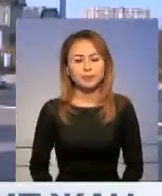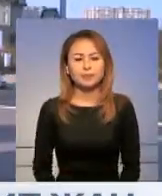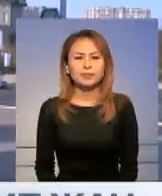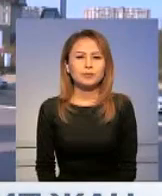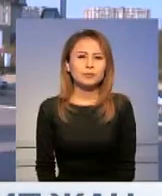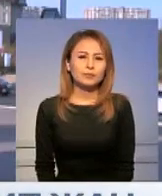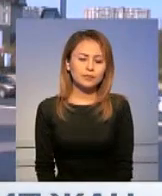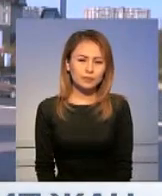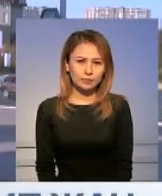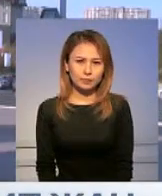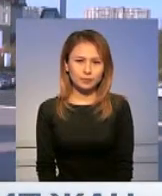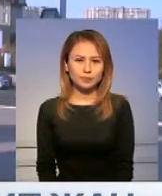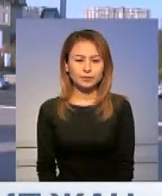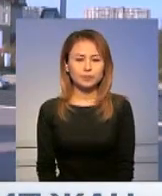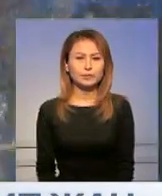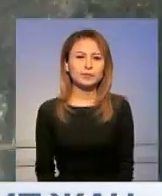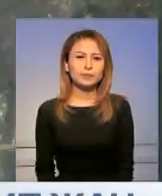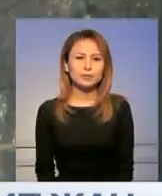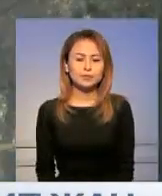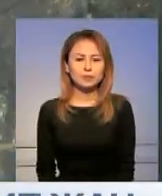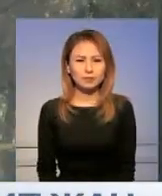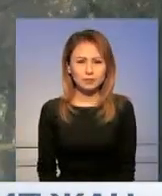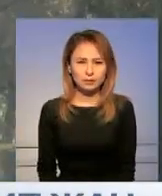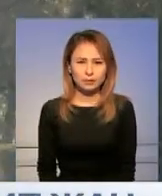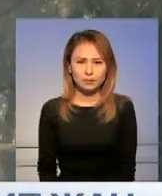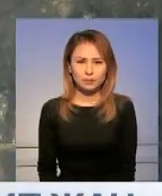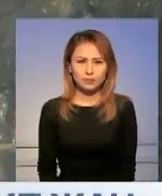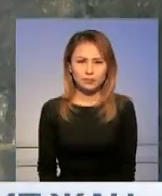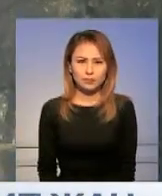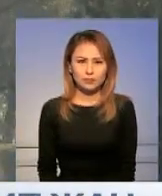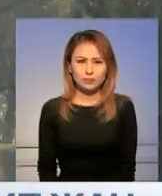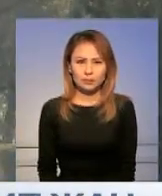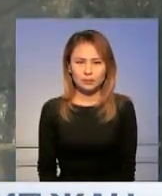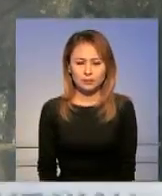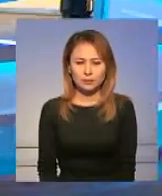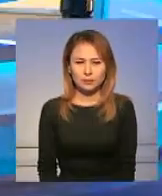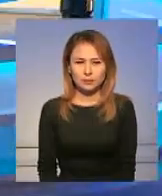Гүлмира Әбішева, Ринат Досалиев, Маңғыстау облысы, Хабар 24.